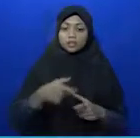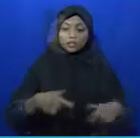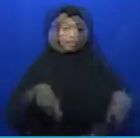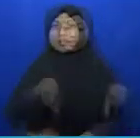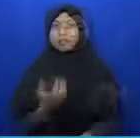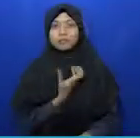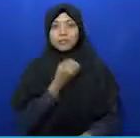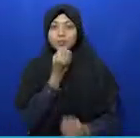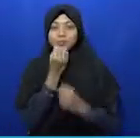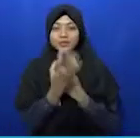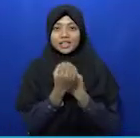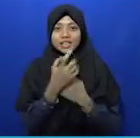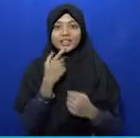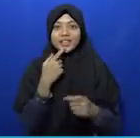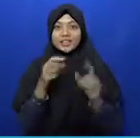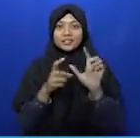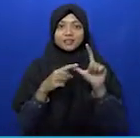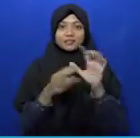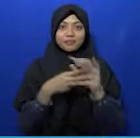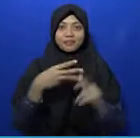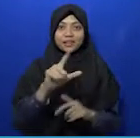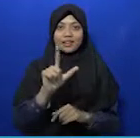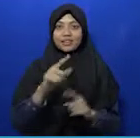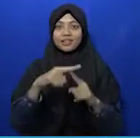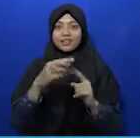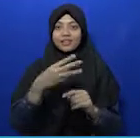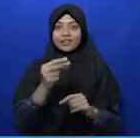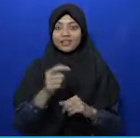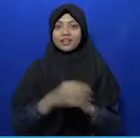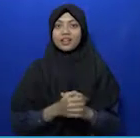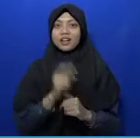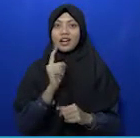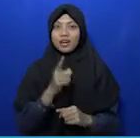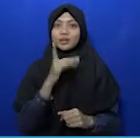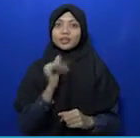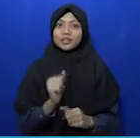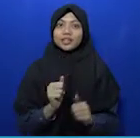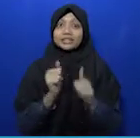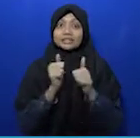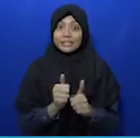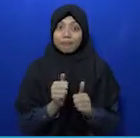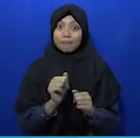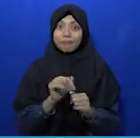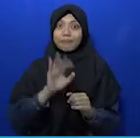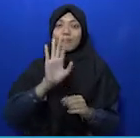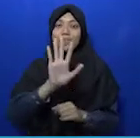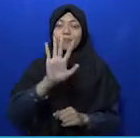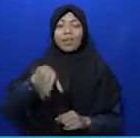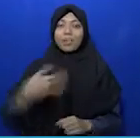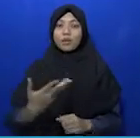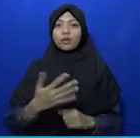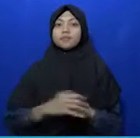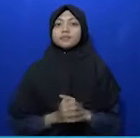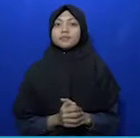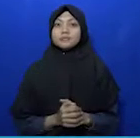menjawab yang pertama masalah smelter. Smelter itu memang mereka harus menyediakan dalam waktu 5 tahun. Jadi